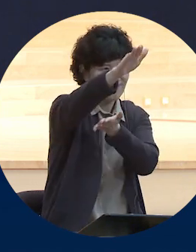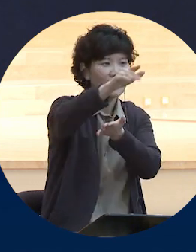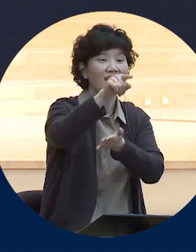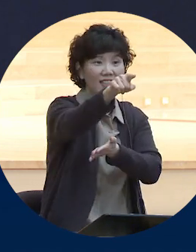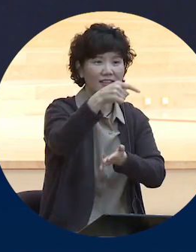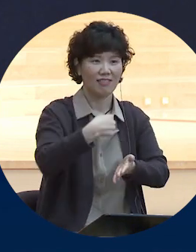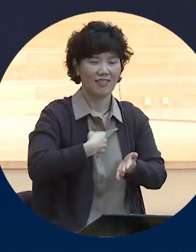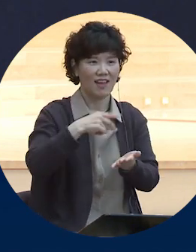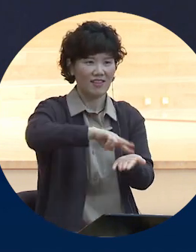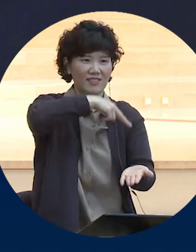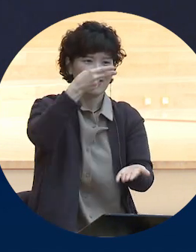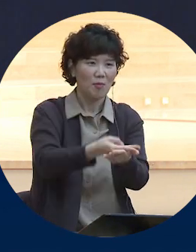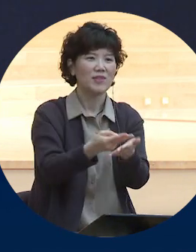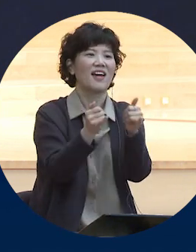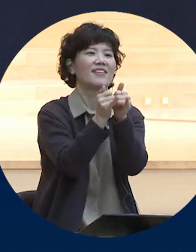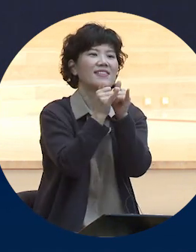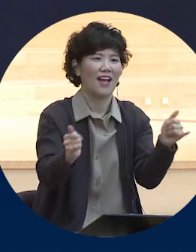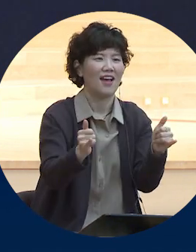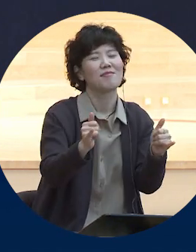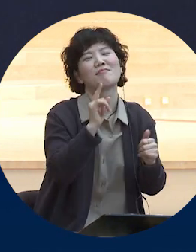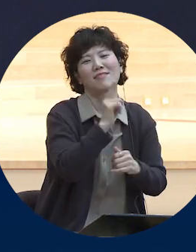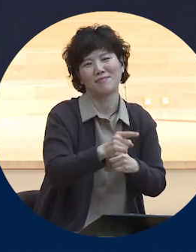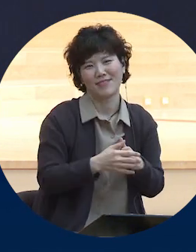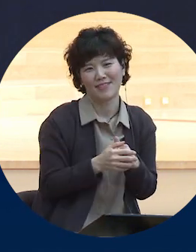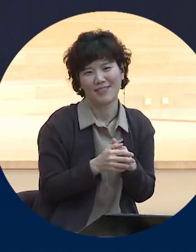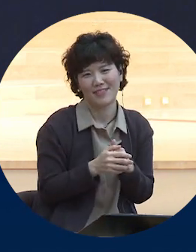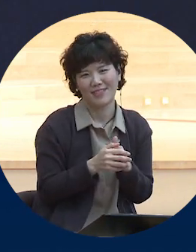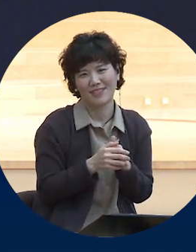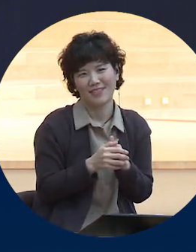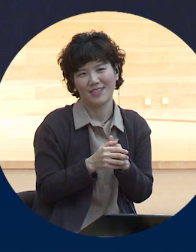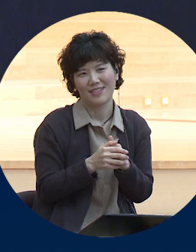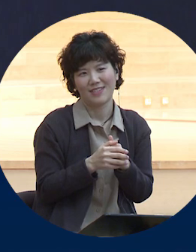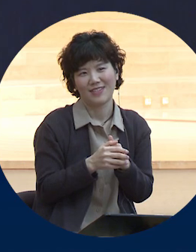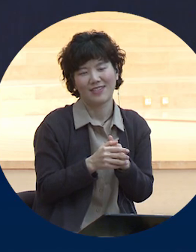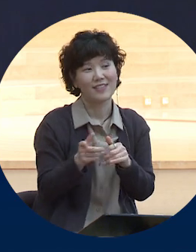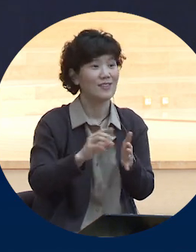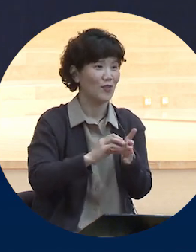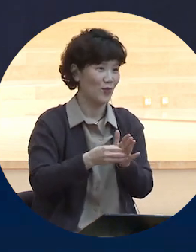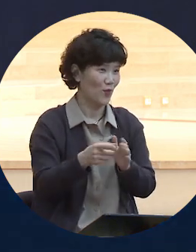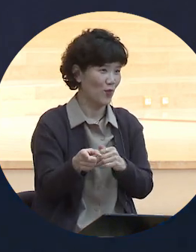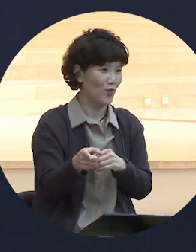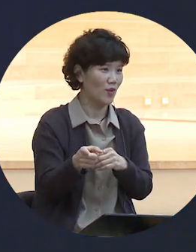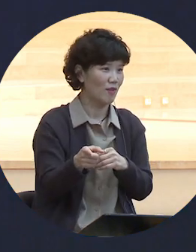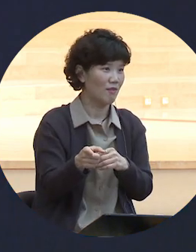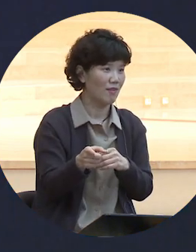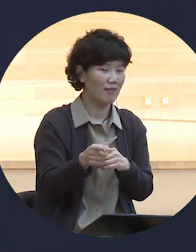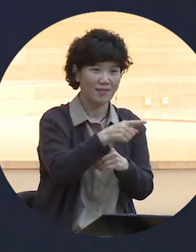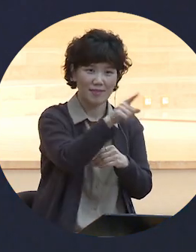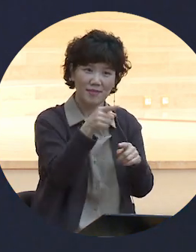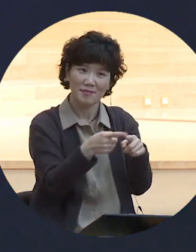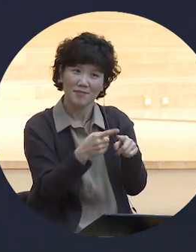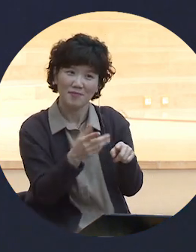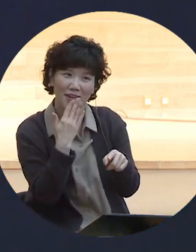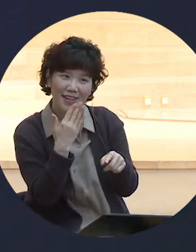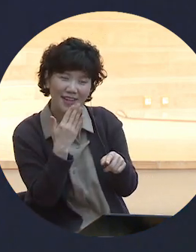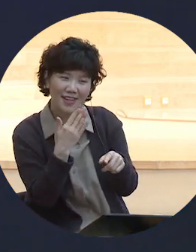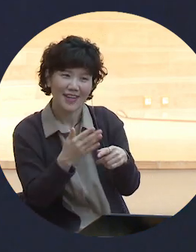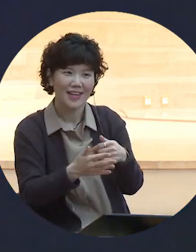너는 나를 넘어지게 하는 자로라. 자, 이쯤 되면 가늠이 되어집니다.